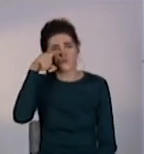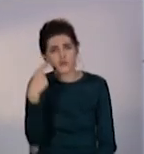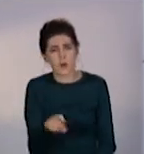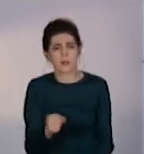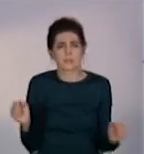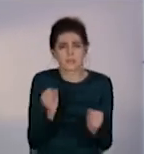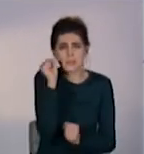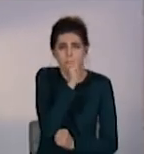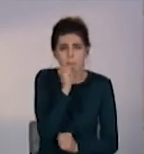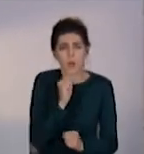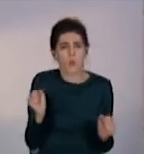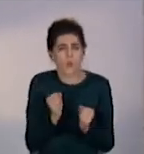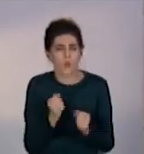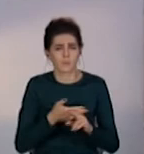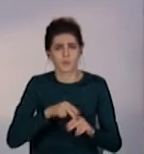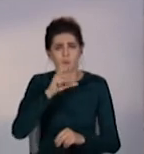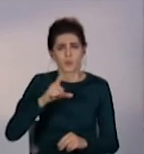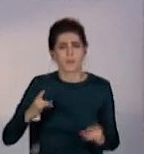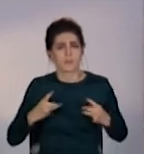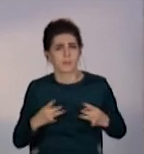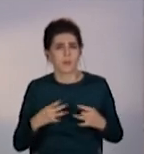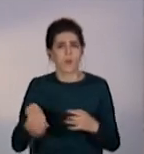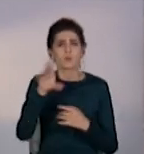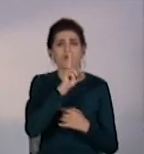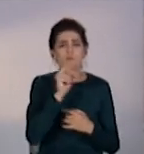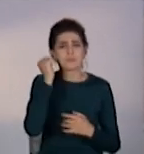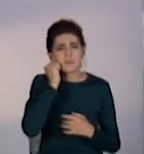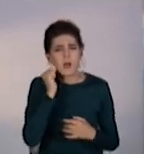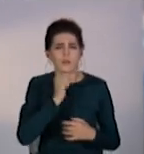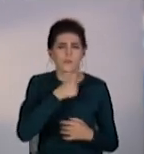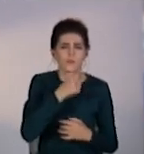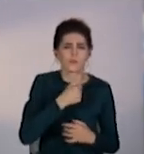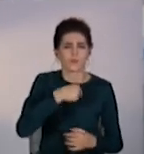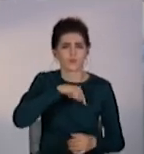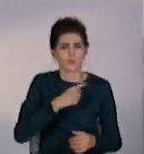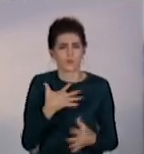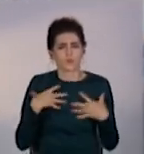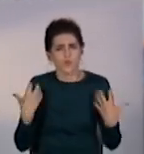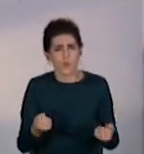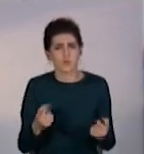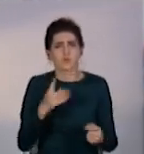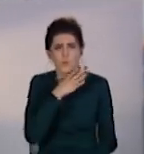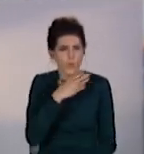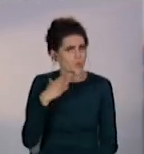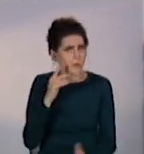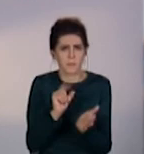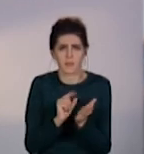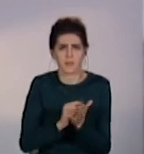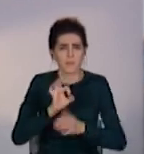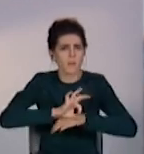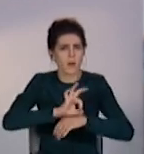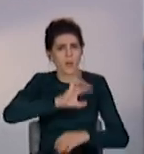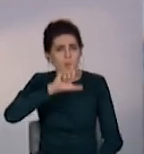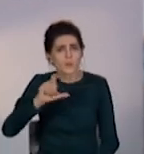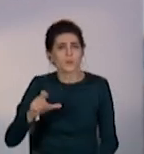взимку холодно. Люди нервують, стареньким стає зле. В основному їздять пенсіонери, всі больні люди, розумієте?